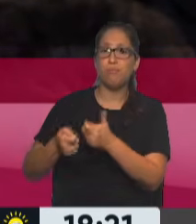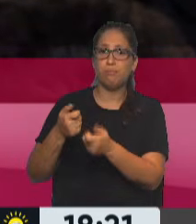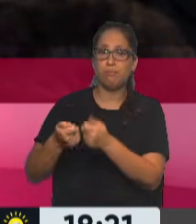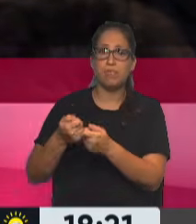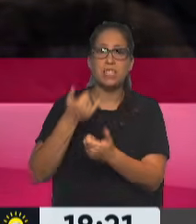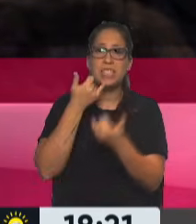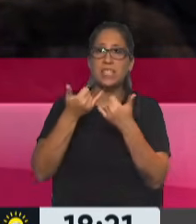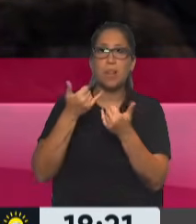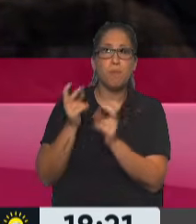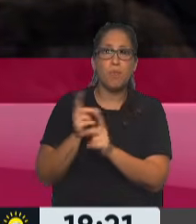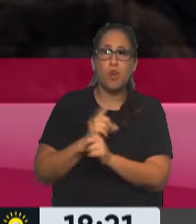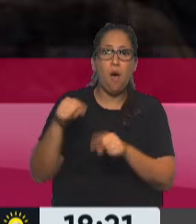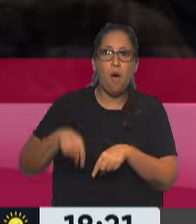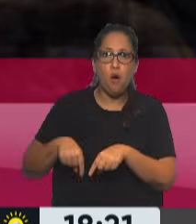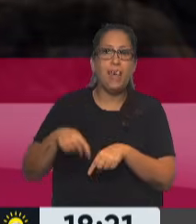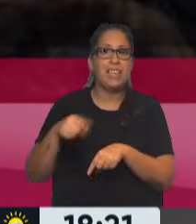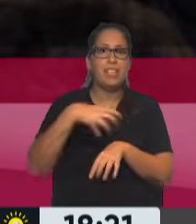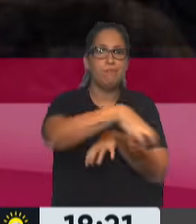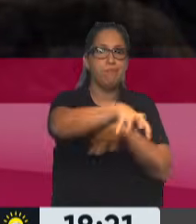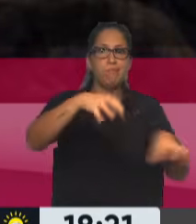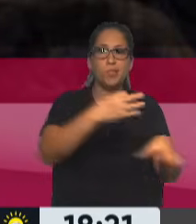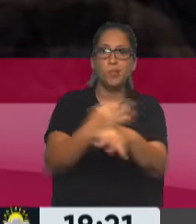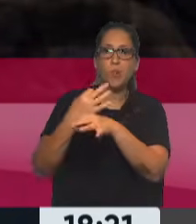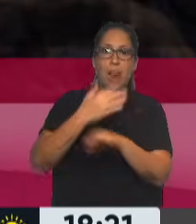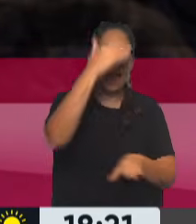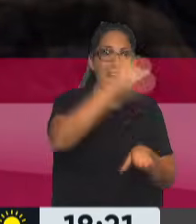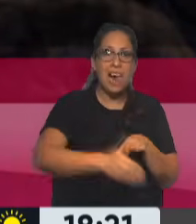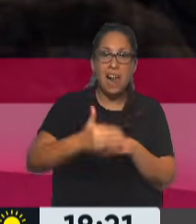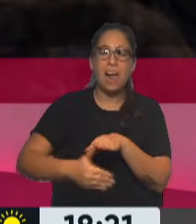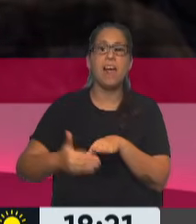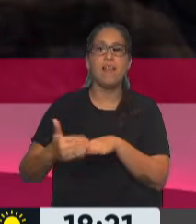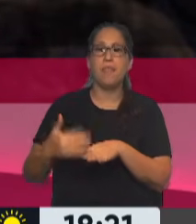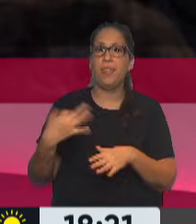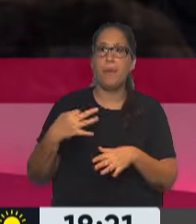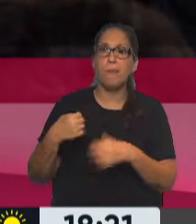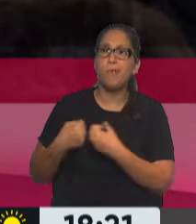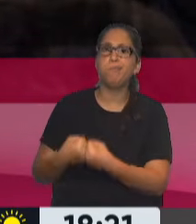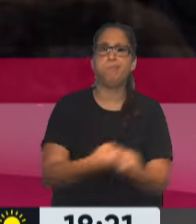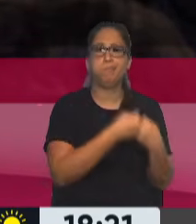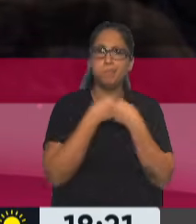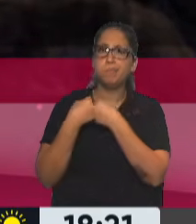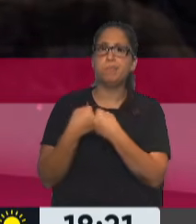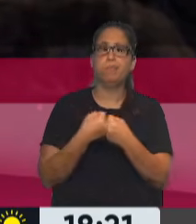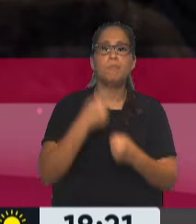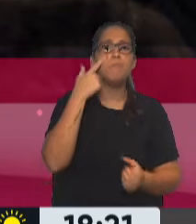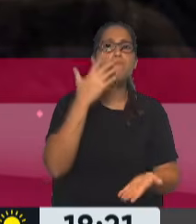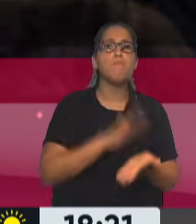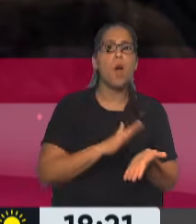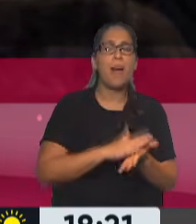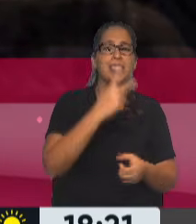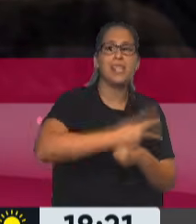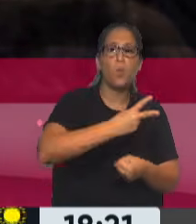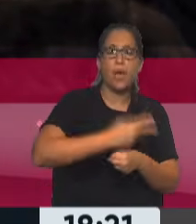qui fait, il y a moins de consensus. On l'avait fait dans les collèges de manière expérimentale, on l'a généralisé donc en septembre dernier. Les retours qu'on